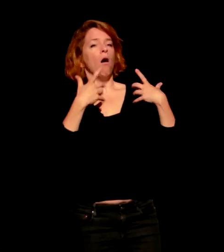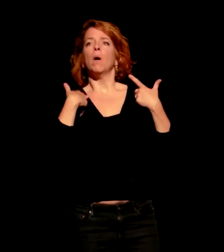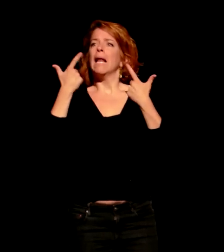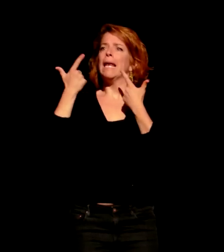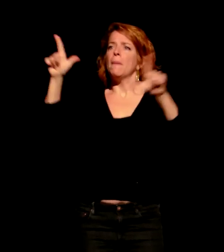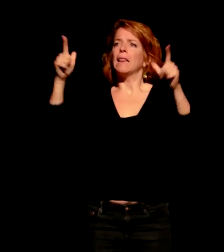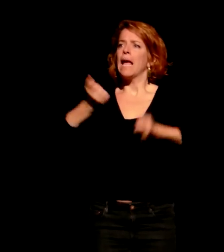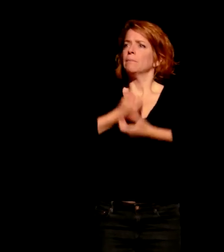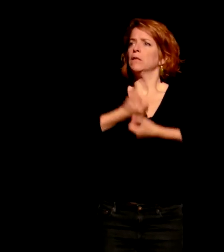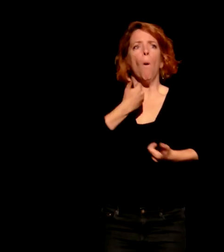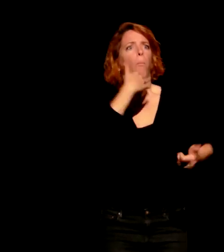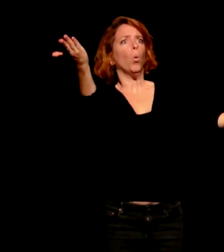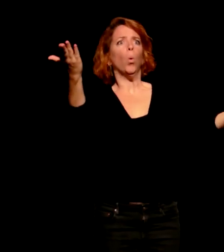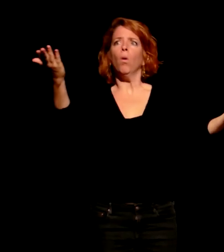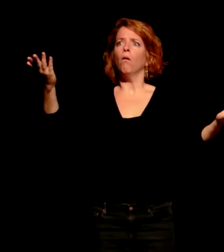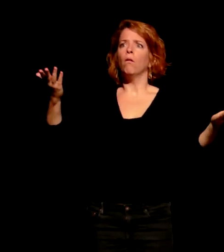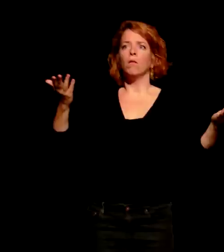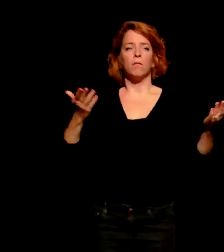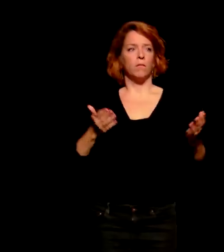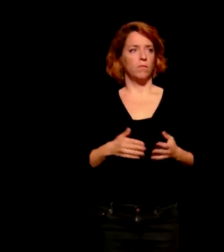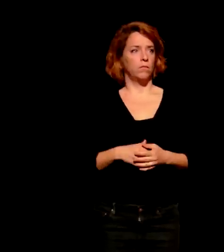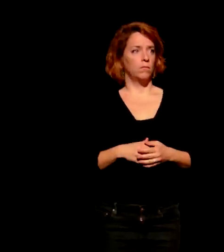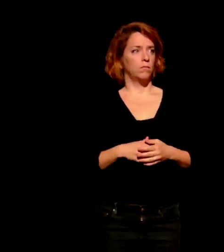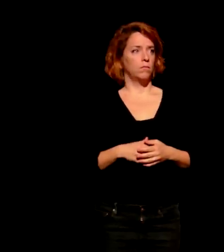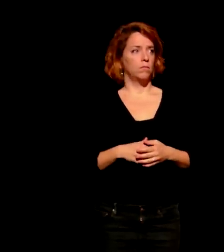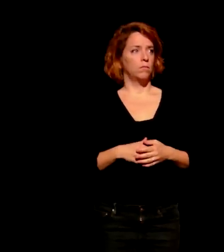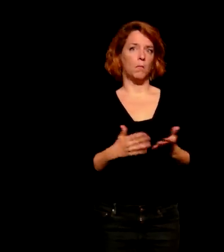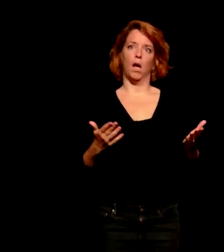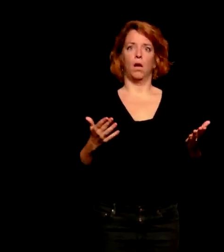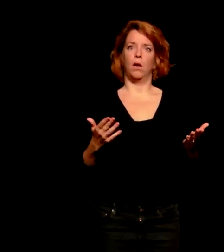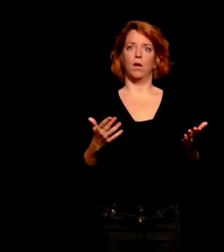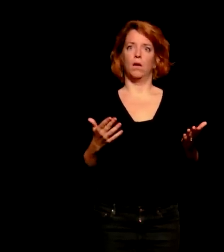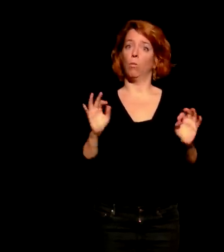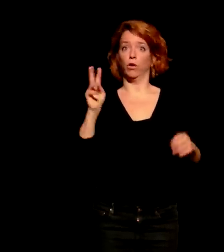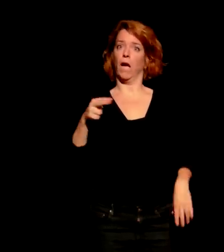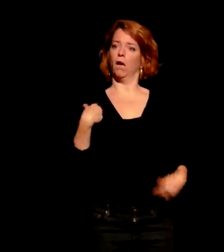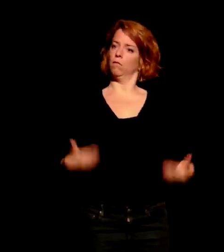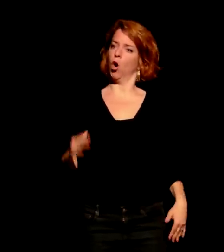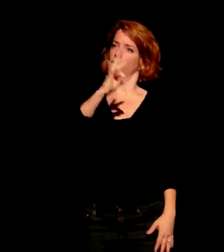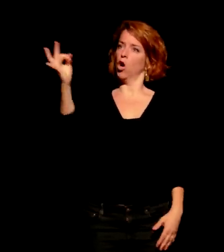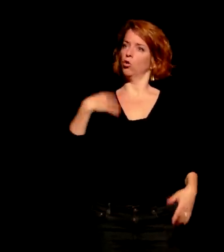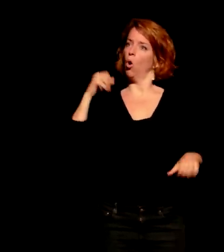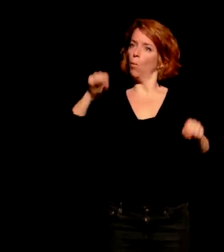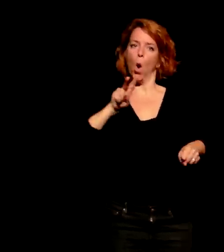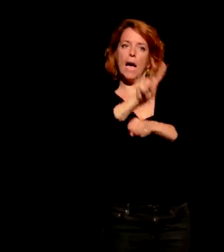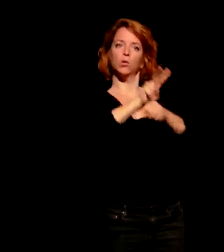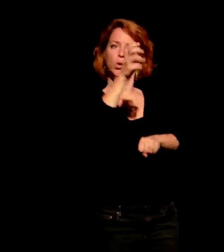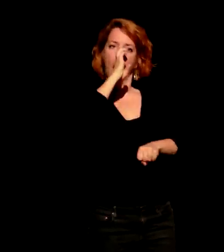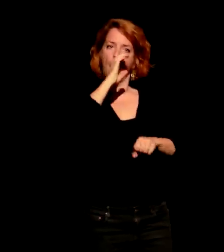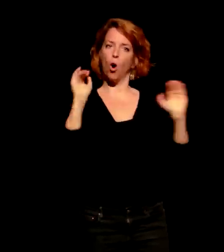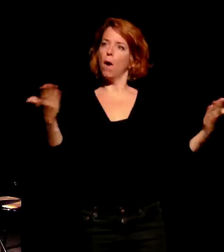d'expression. Liberté d'expression. Ah oui. Ah, on est en France, quand même. On a bien le droit d'insulter les Arabes, quand